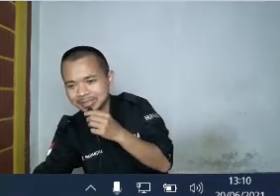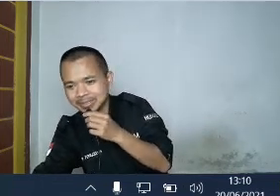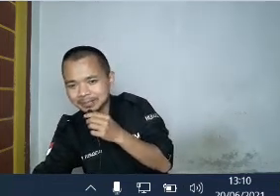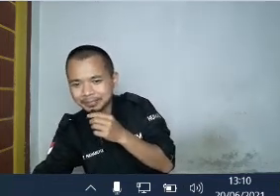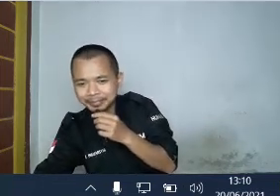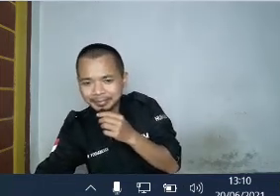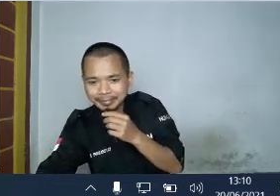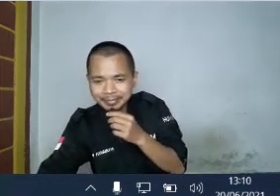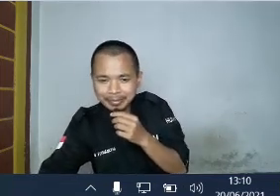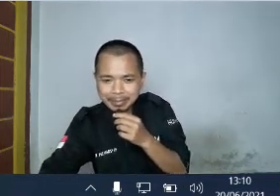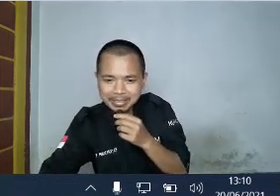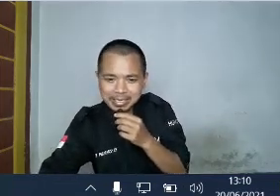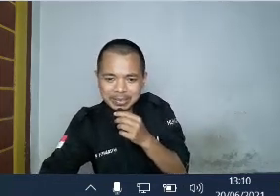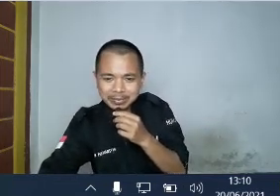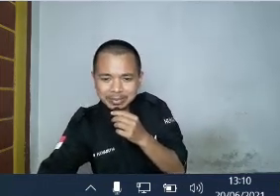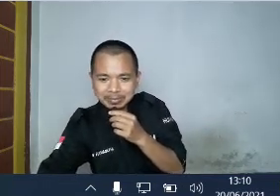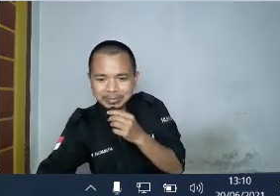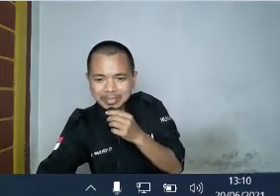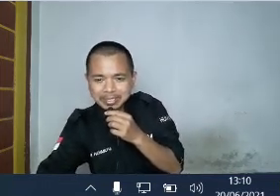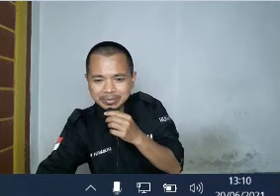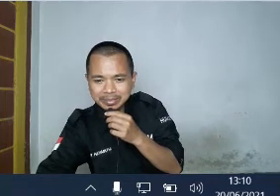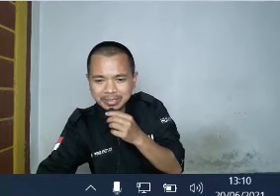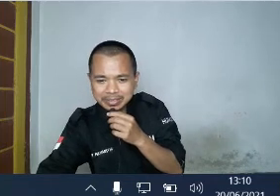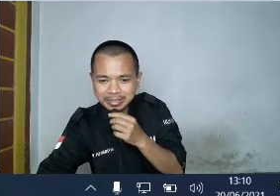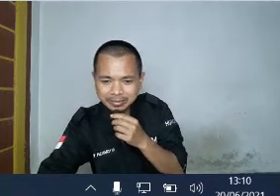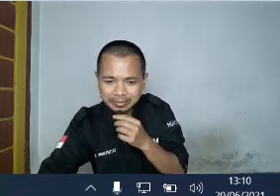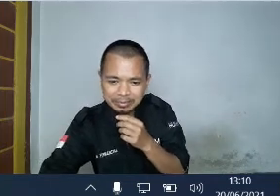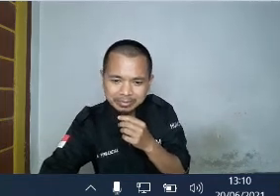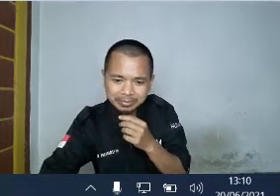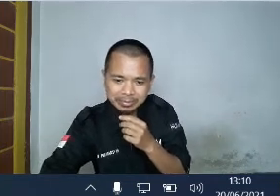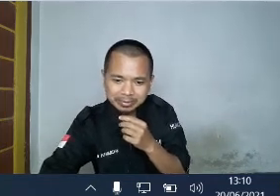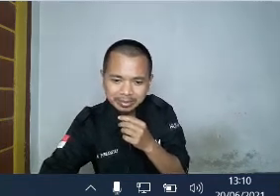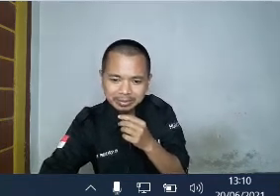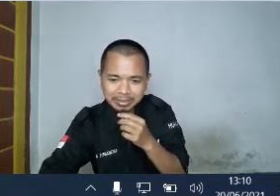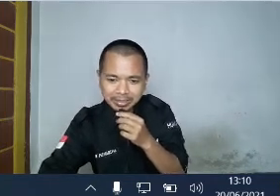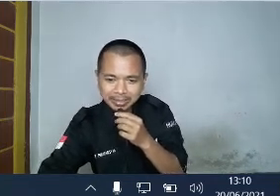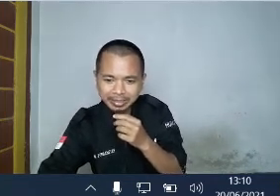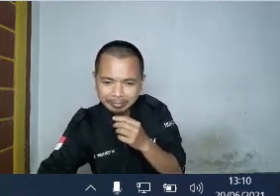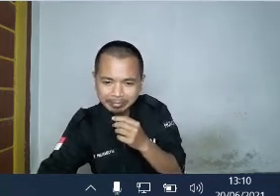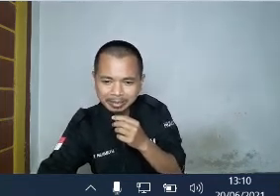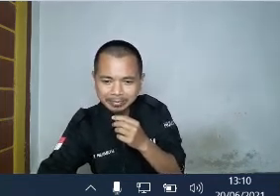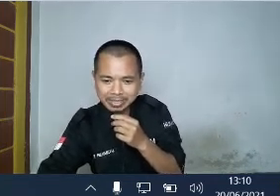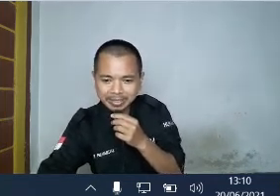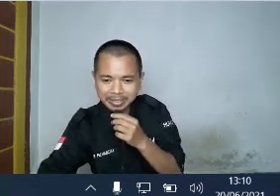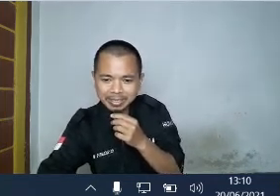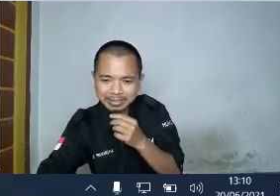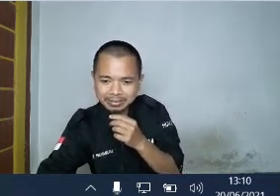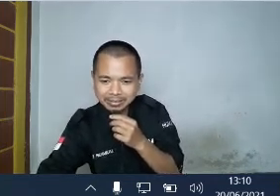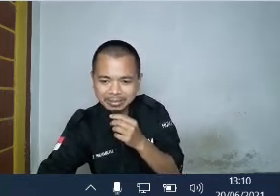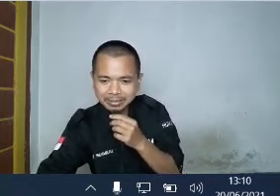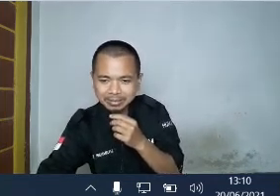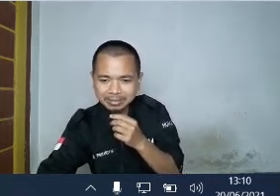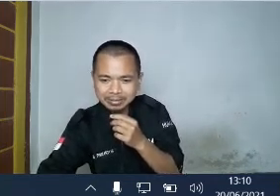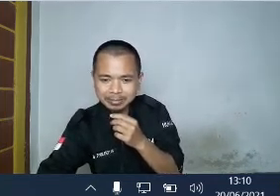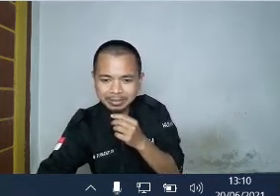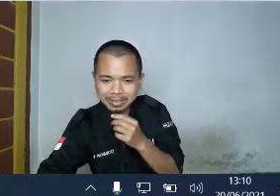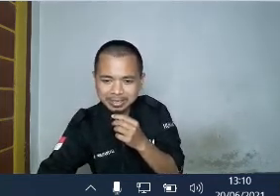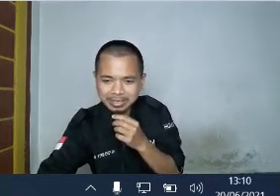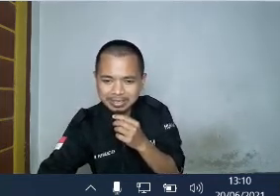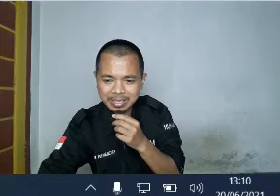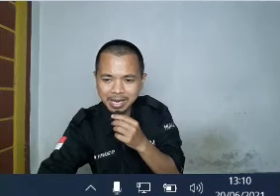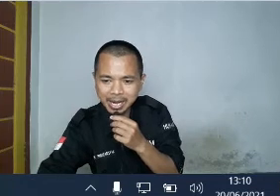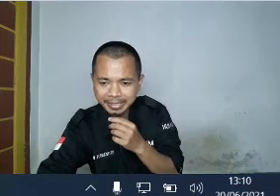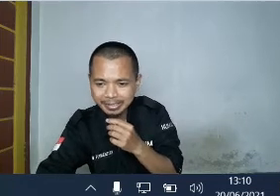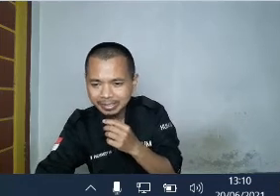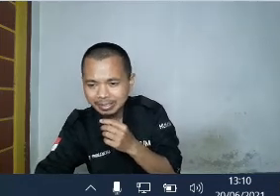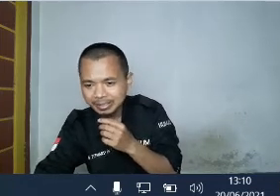teman-teman ya masa 2002 1.1 itu adalah NIM NIM saya kemungkinan